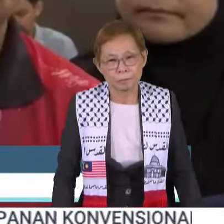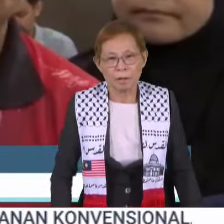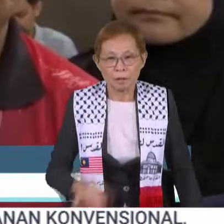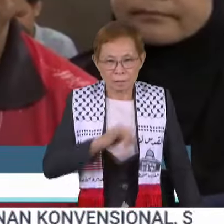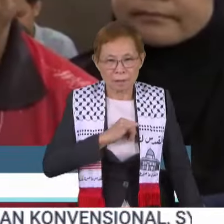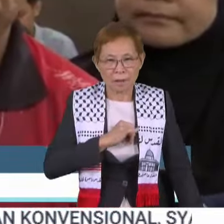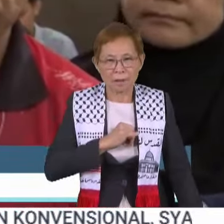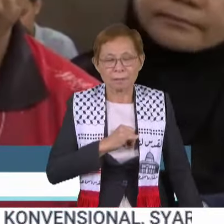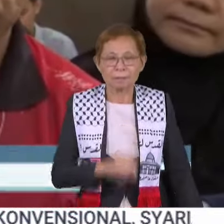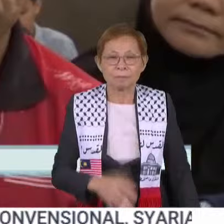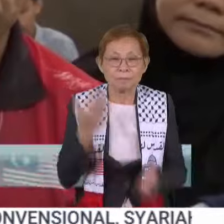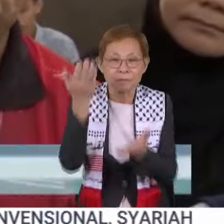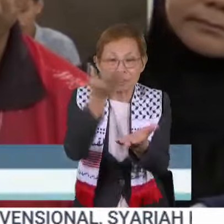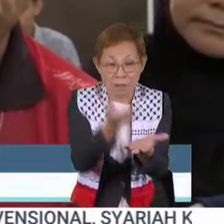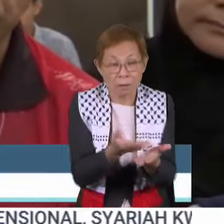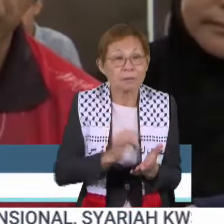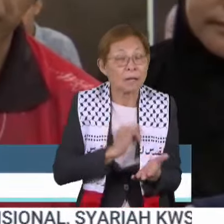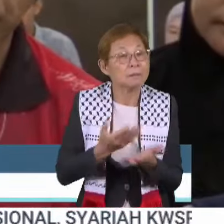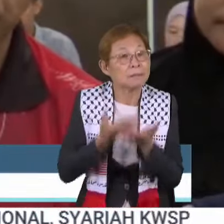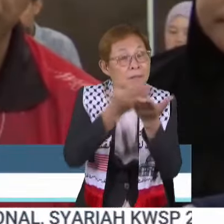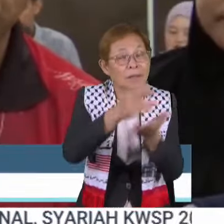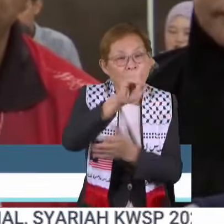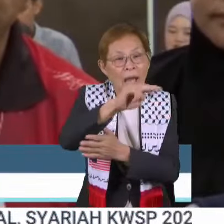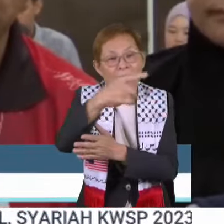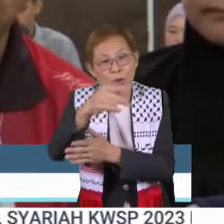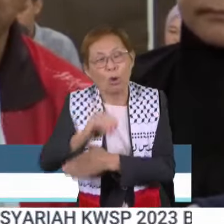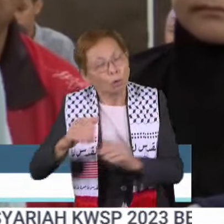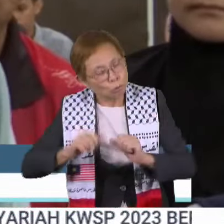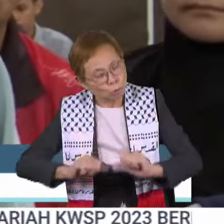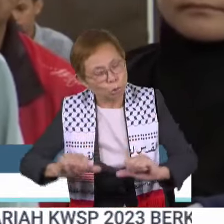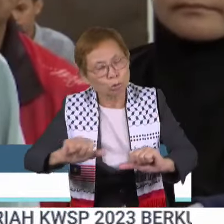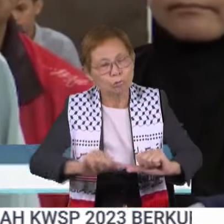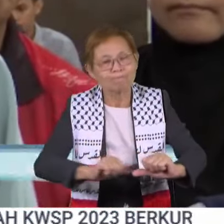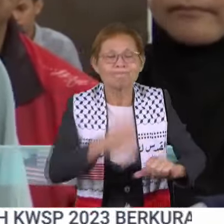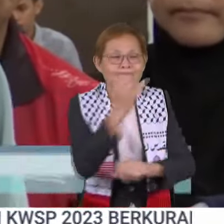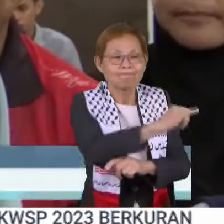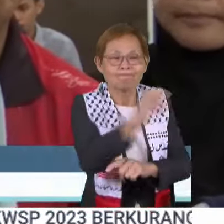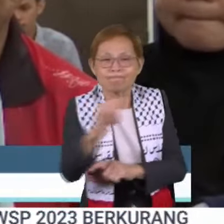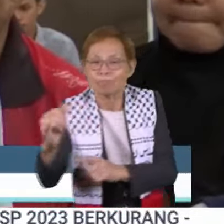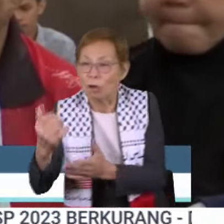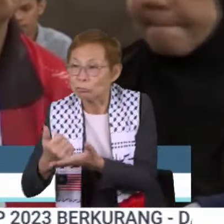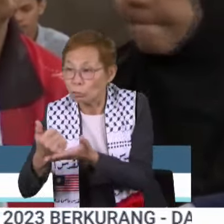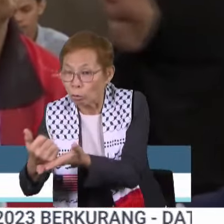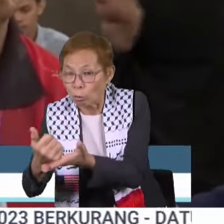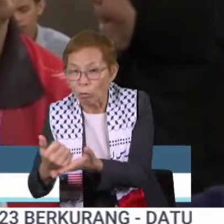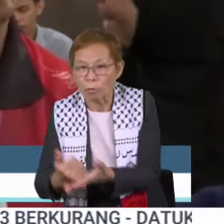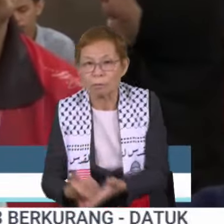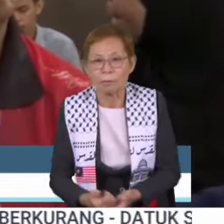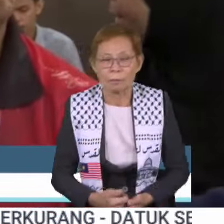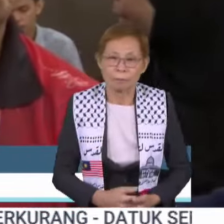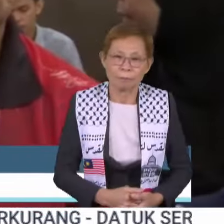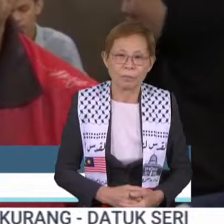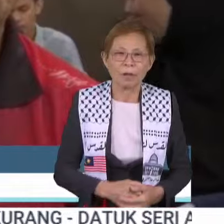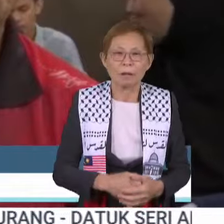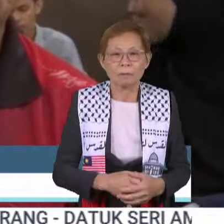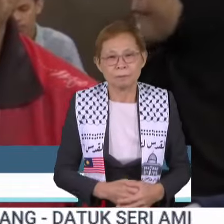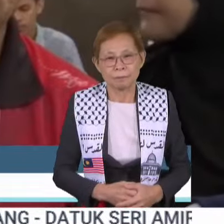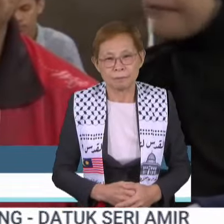saya galakkan nguu ya untuk terus bergerak bukan hanya kakitangan kerajaan